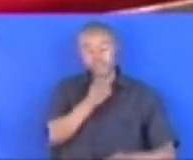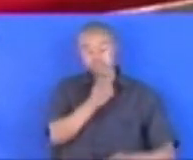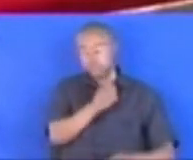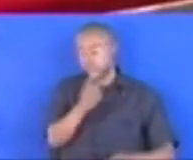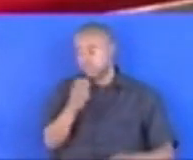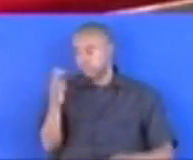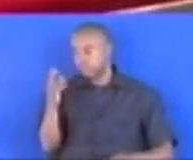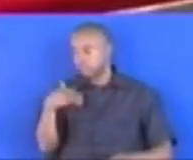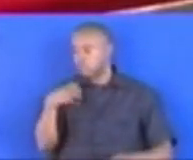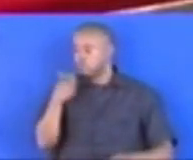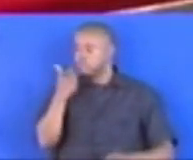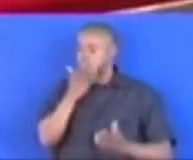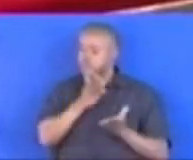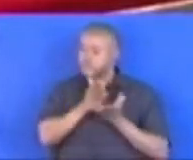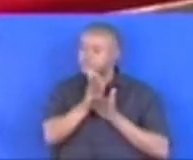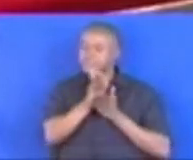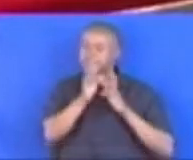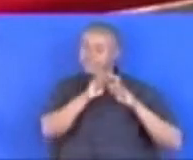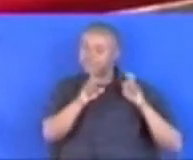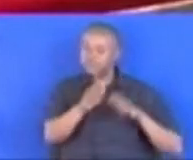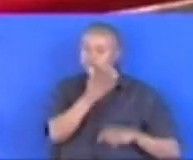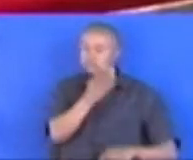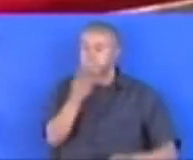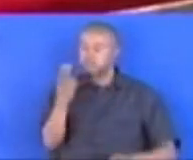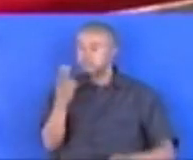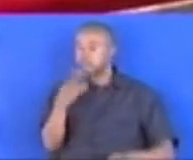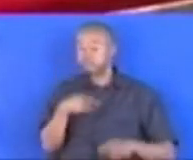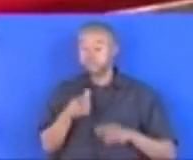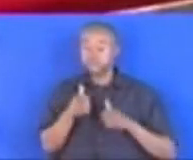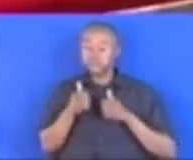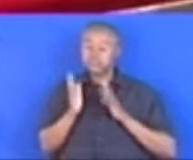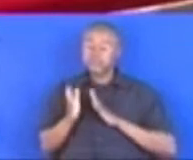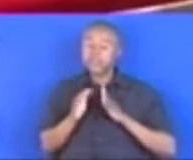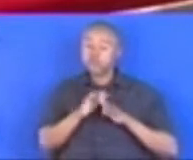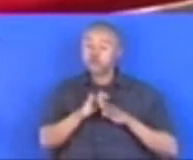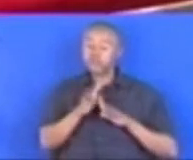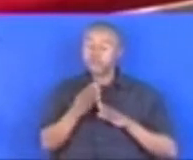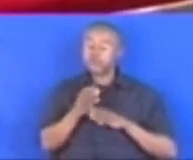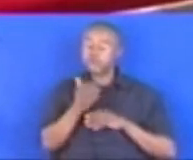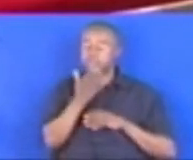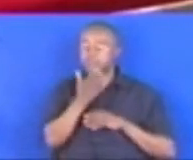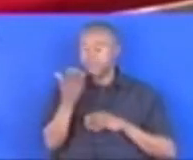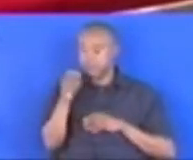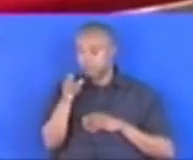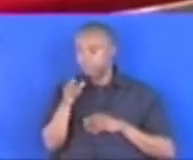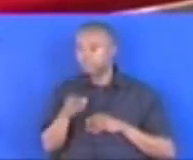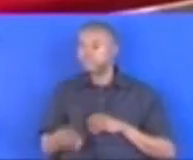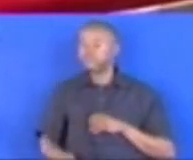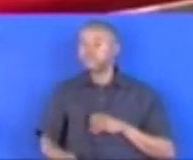2021-22, wizara kupitia fungu 52 imepanga kutumia shilingi bilioni